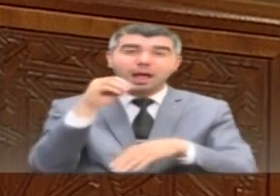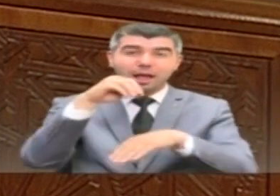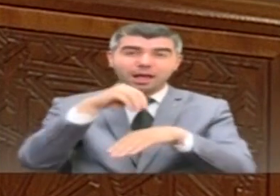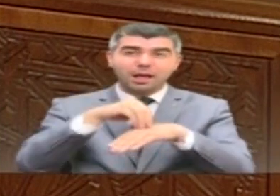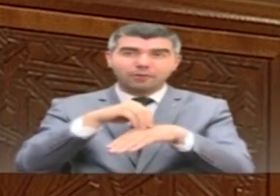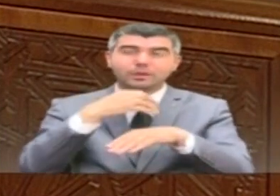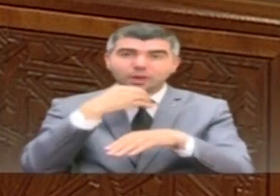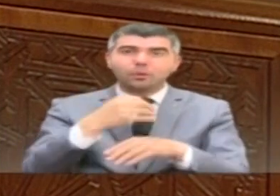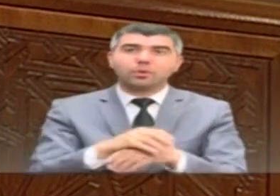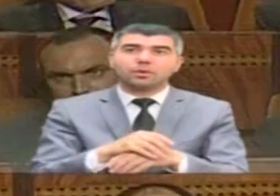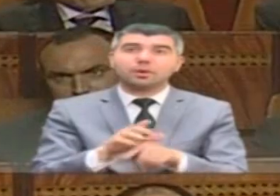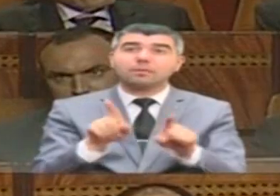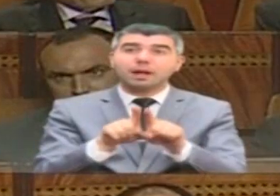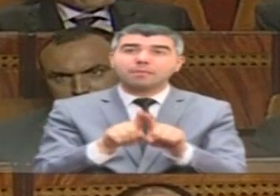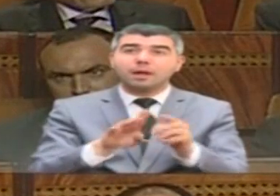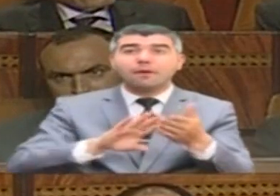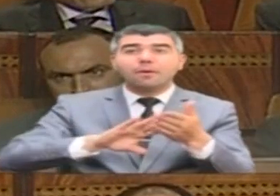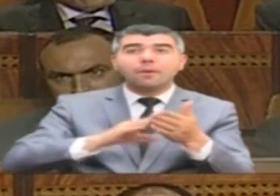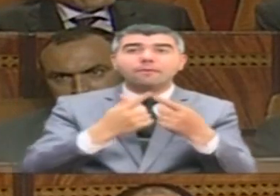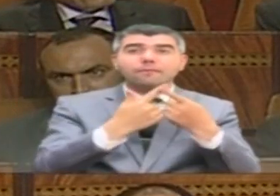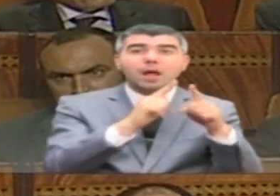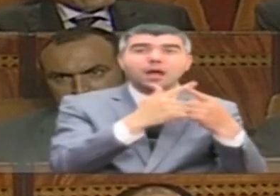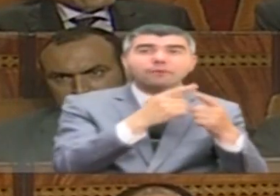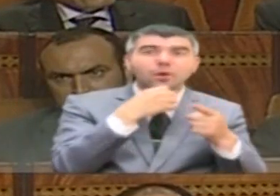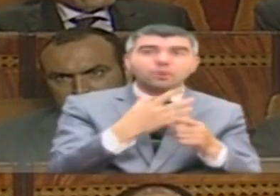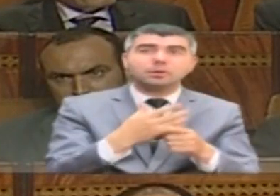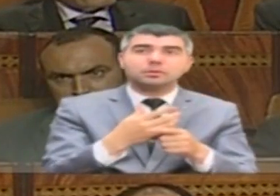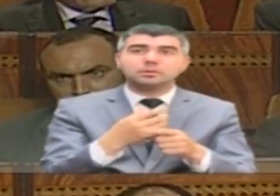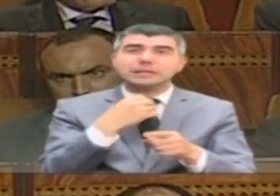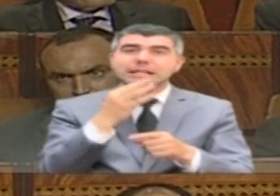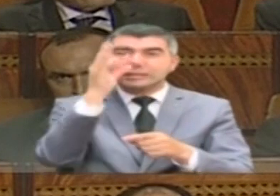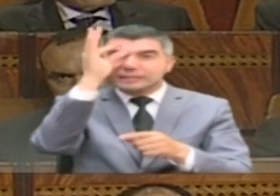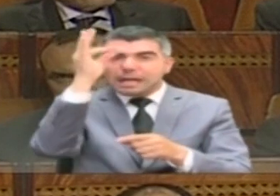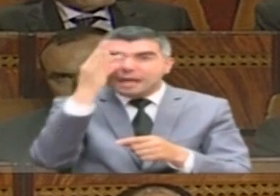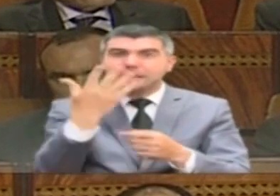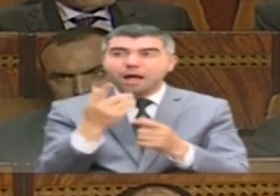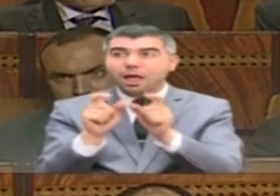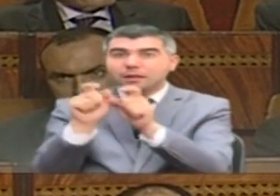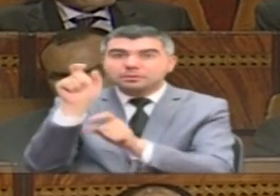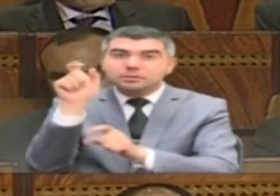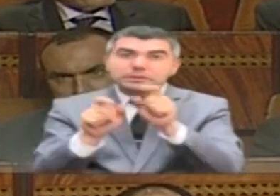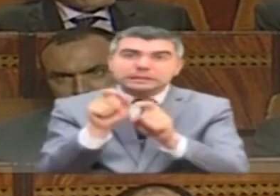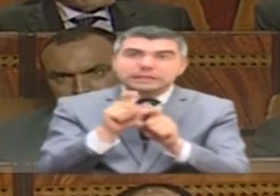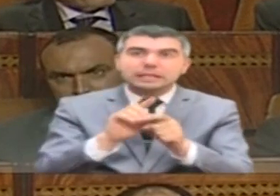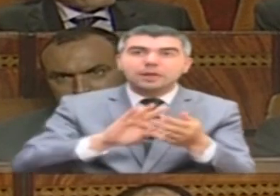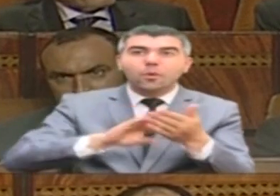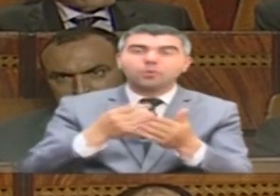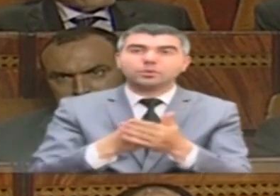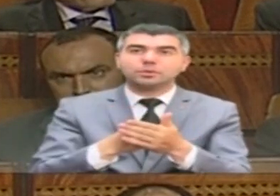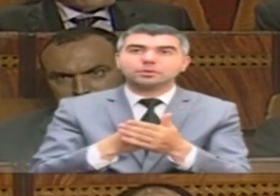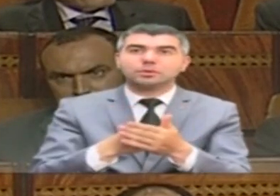ممنهج تتعرضوا ليه المناضلين وتتعرضوا ليه السياسيين والشخصيات العمومية، وما يمكن